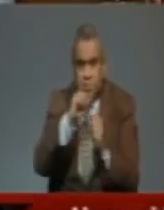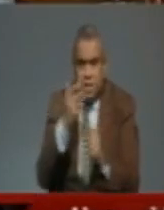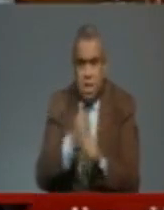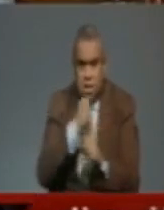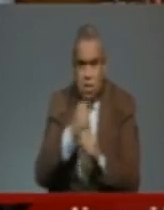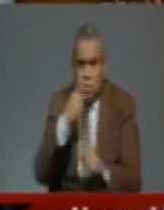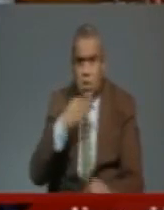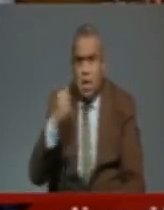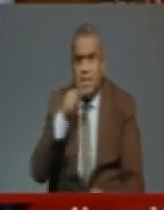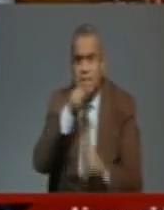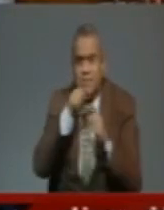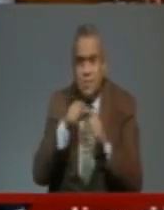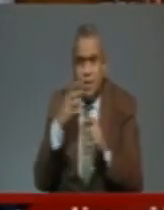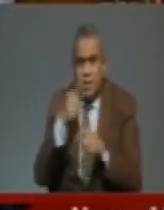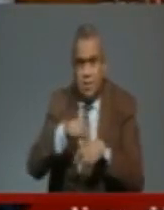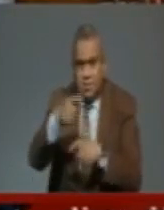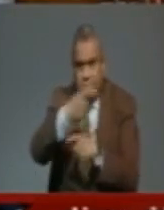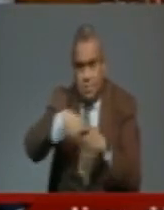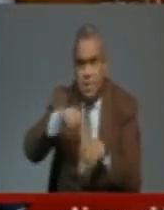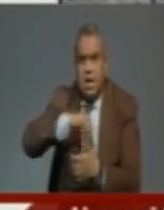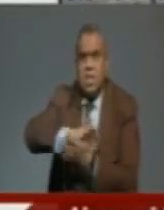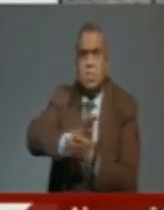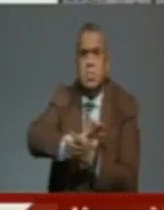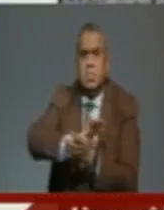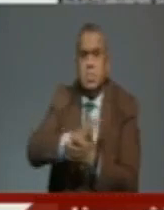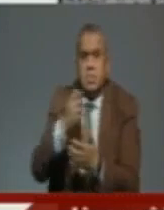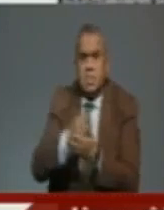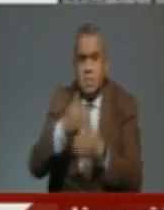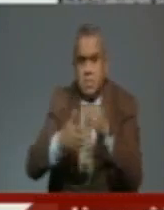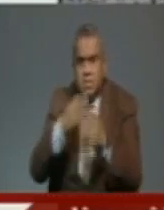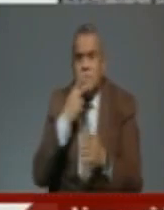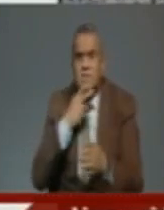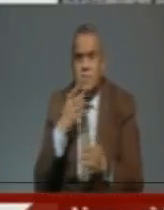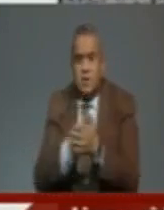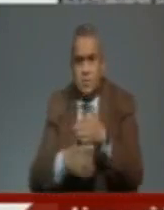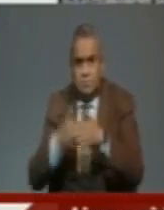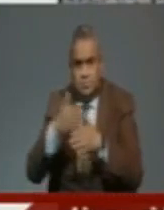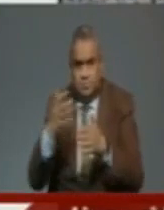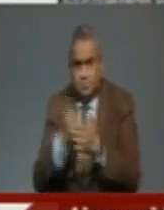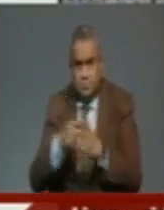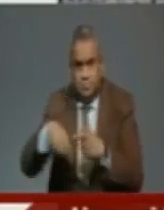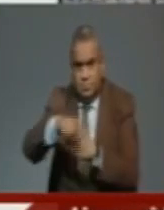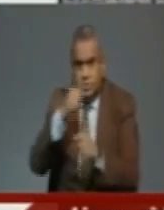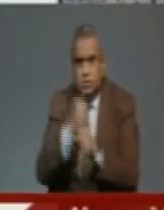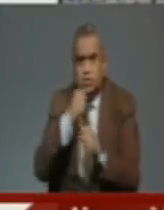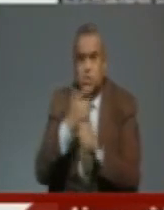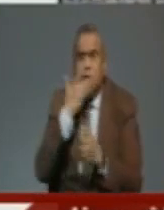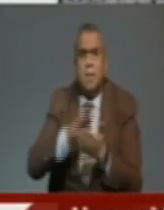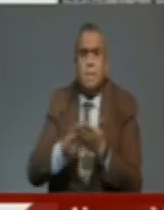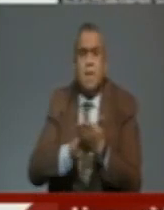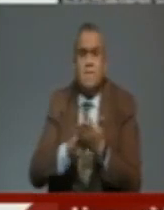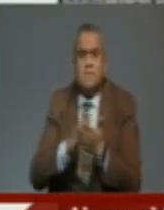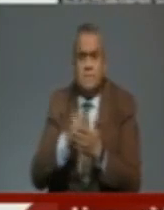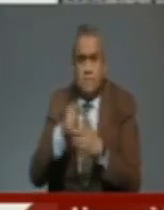متر مربع في منطقه طنطا فقط في المناطق الفاضيه والغير مطلوبه والغير مطلوبه للتشغيل، لان احنا عندنا